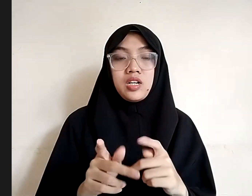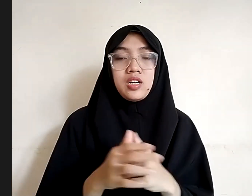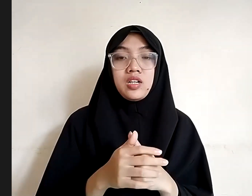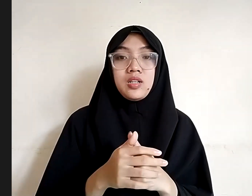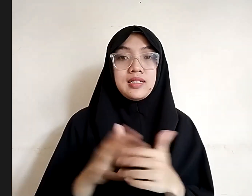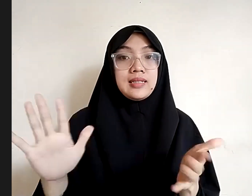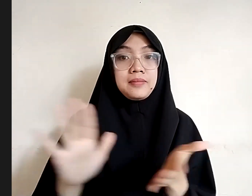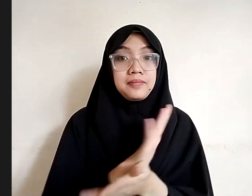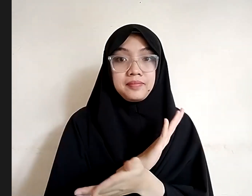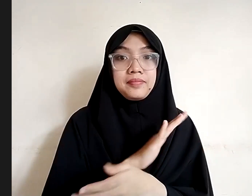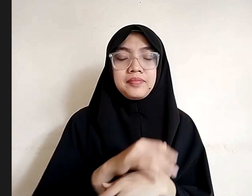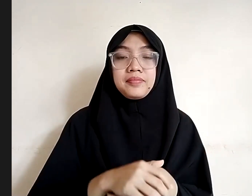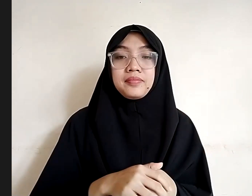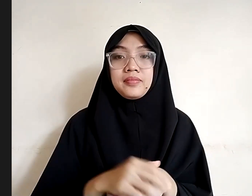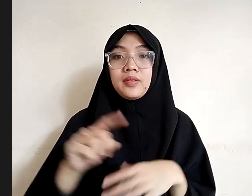kesempatan mulai kita